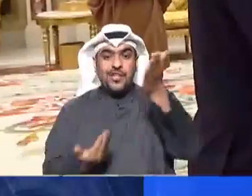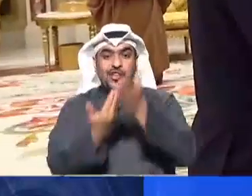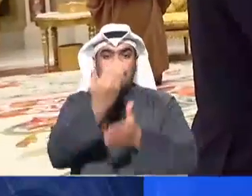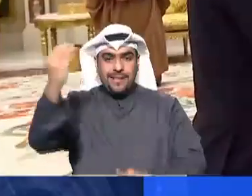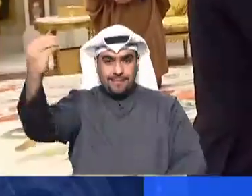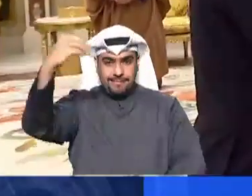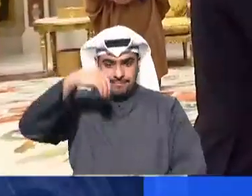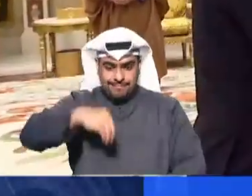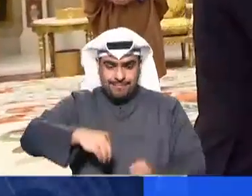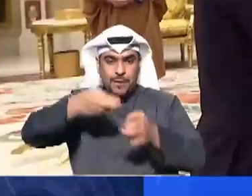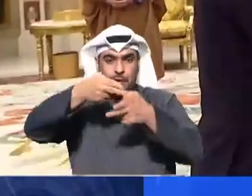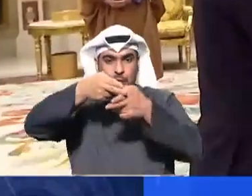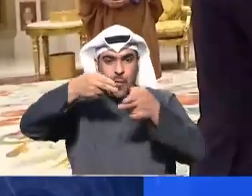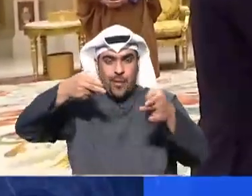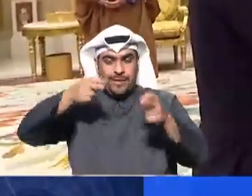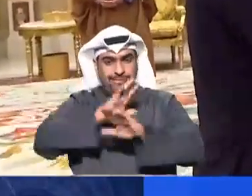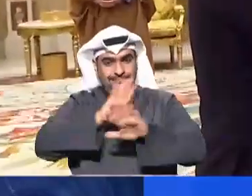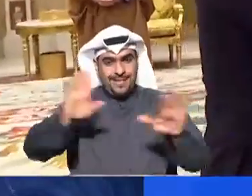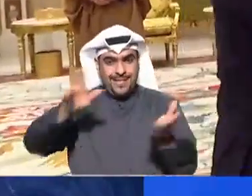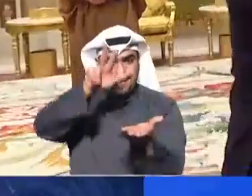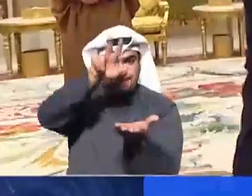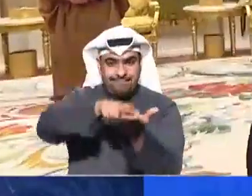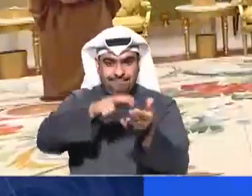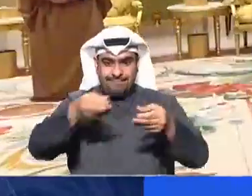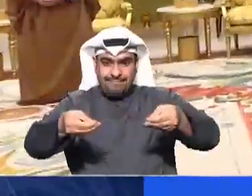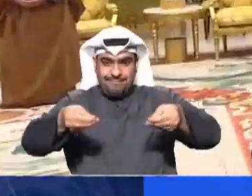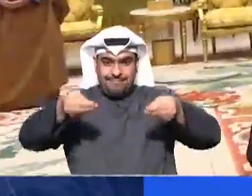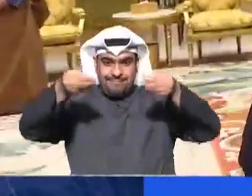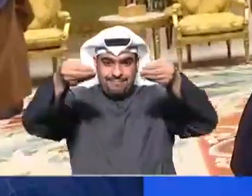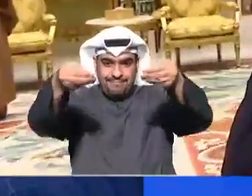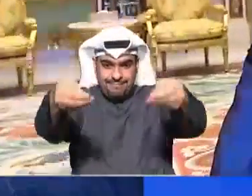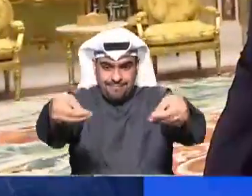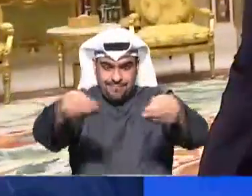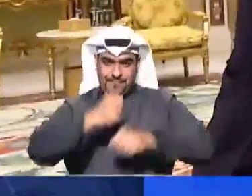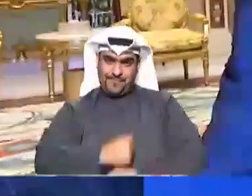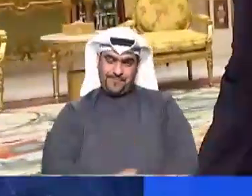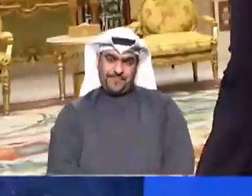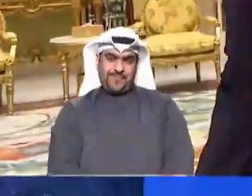ambassador of Cuba to the brother state of Kuwait. Cuba.